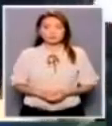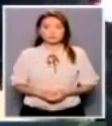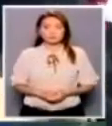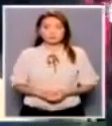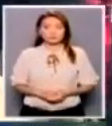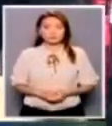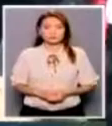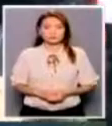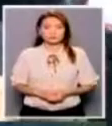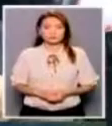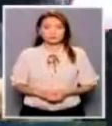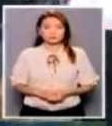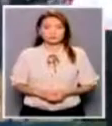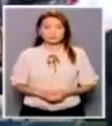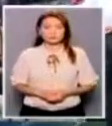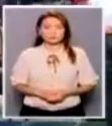Осынан келіп тұрып.